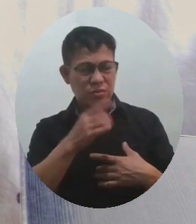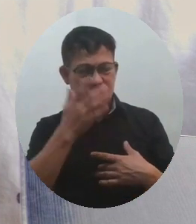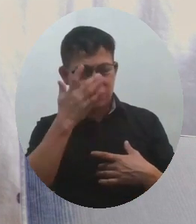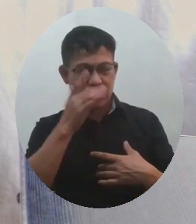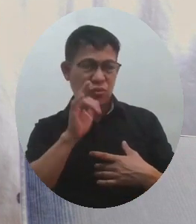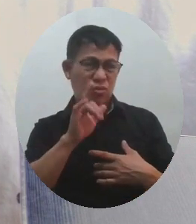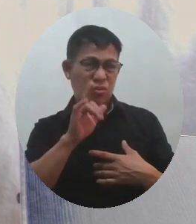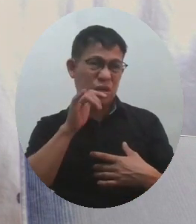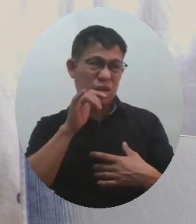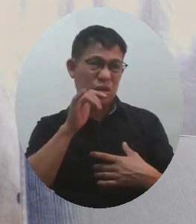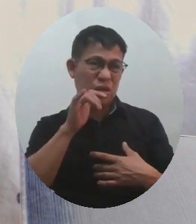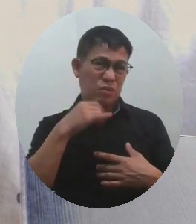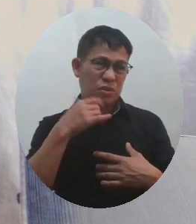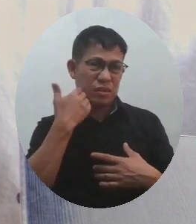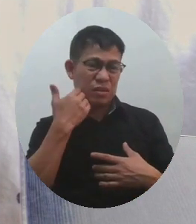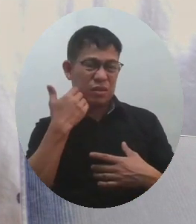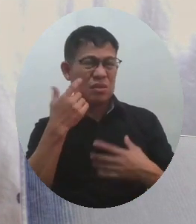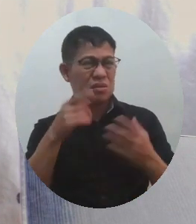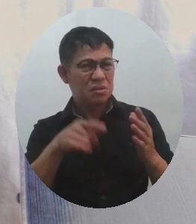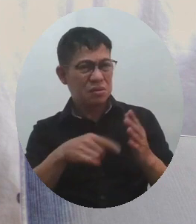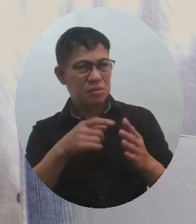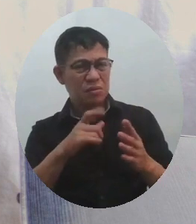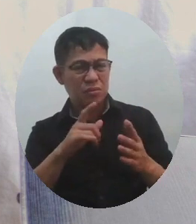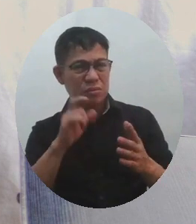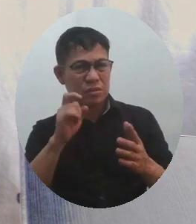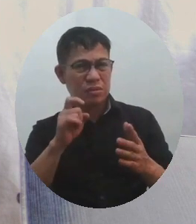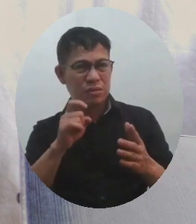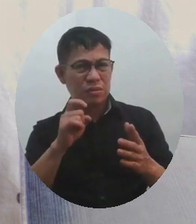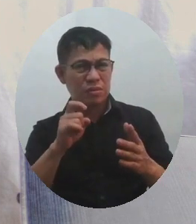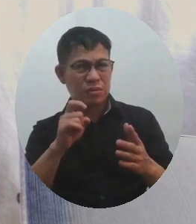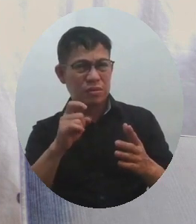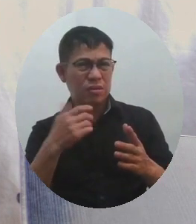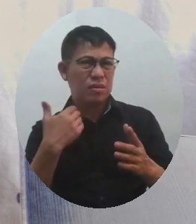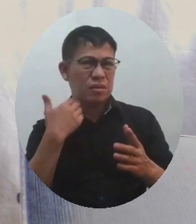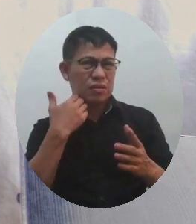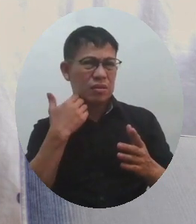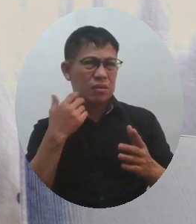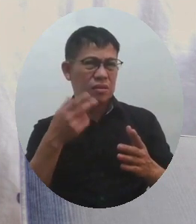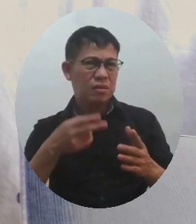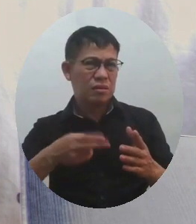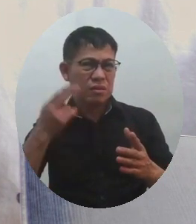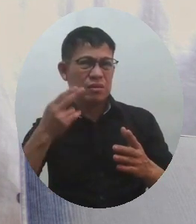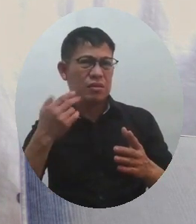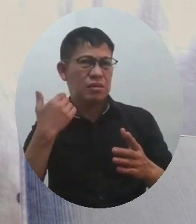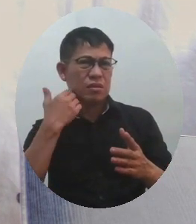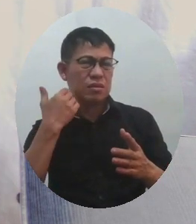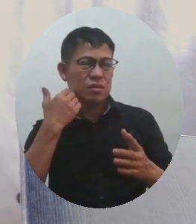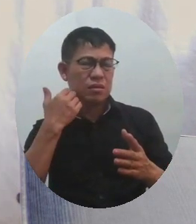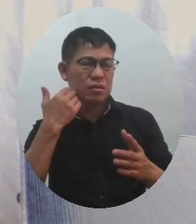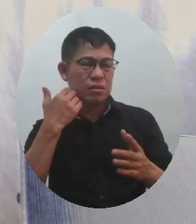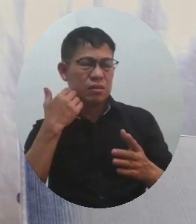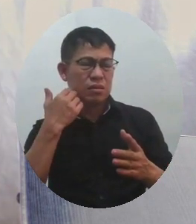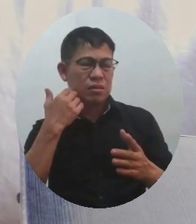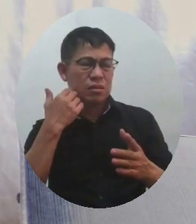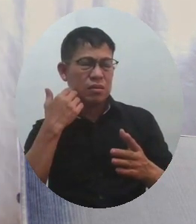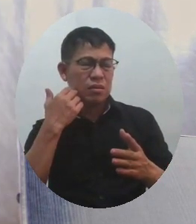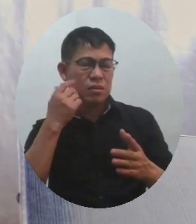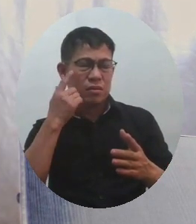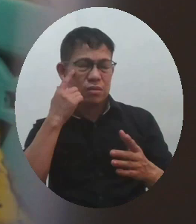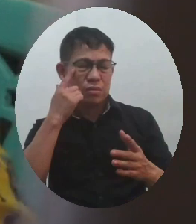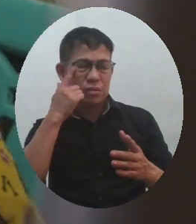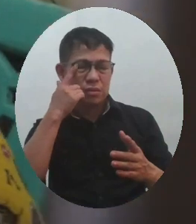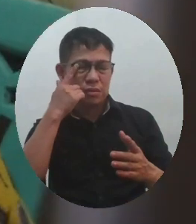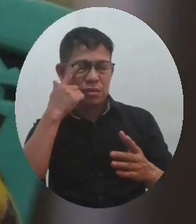nararamdaman, kagabi, kagaya kaapon, nilaglat agad siya. Minsan may time mabilis nila tumataas yung ano nila. Madali